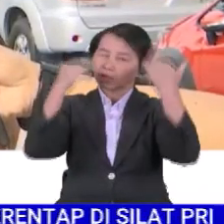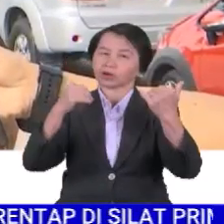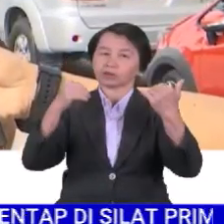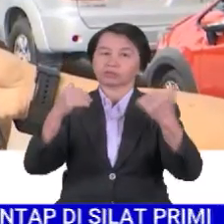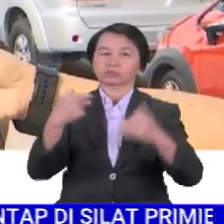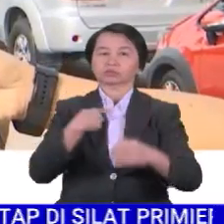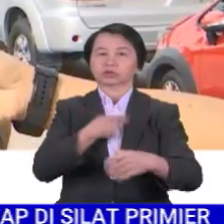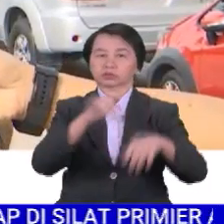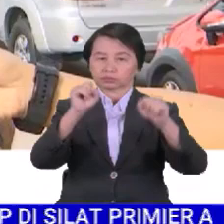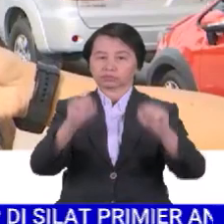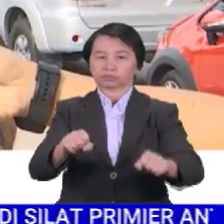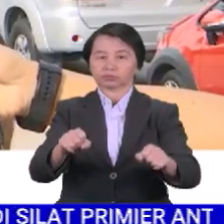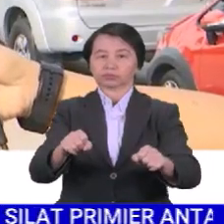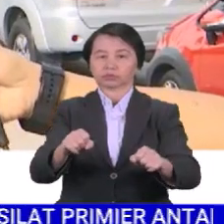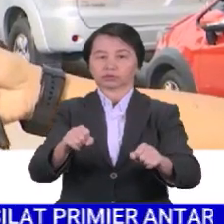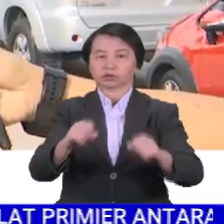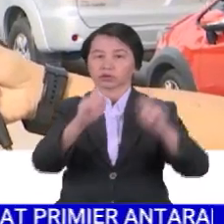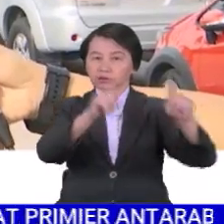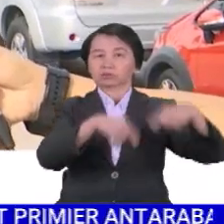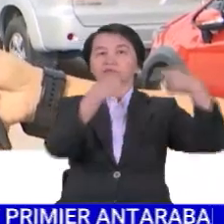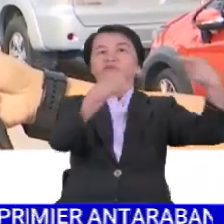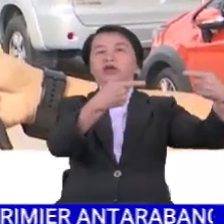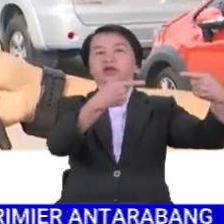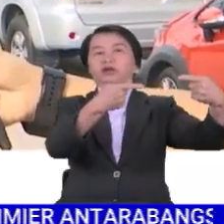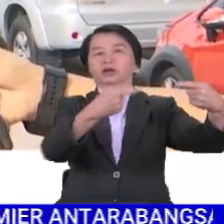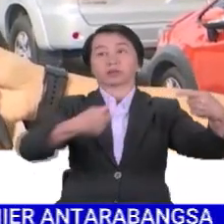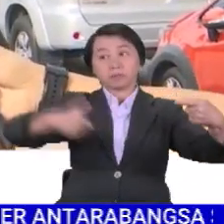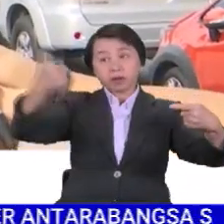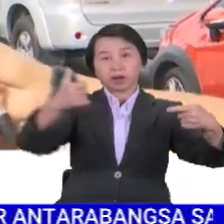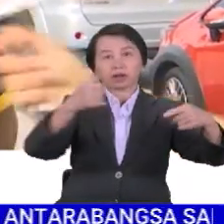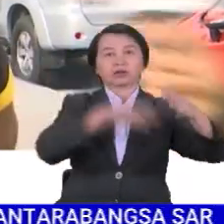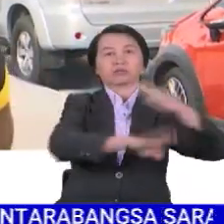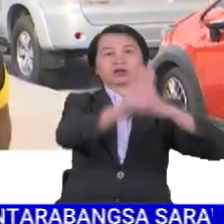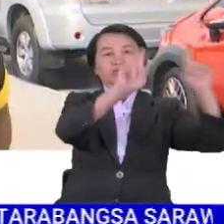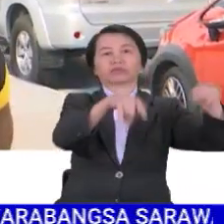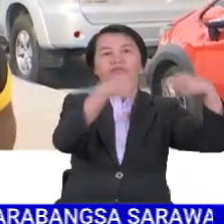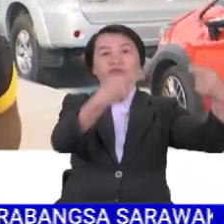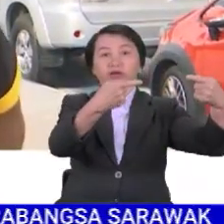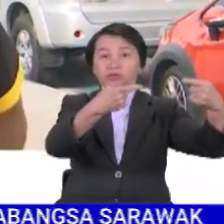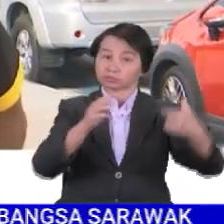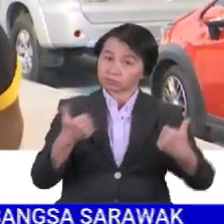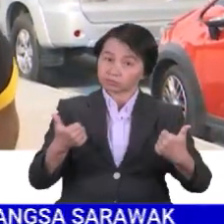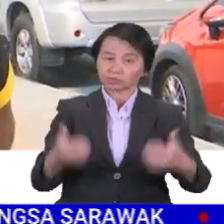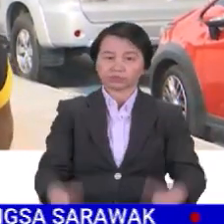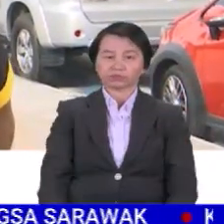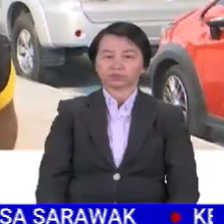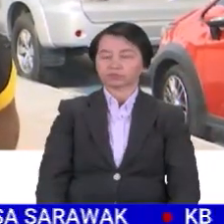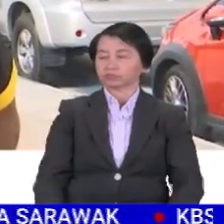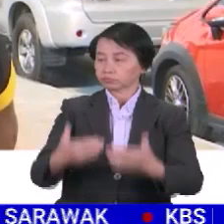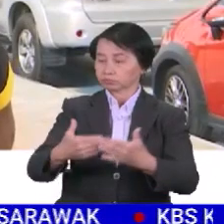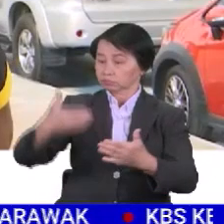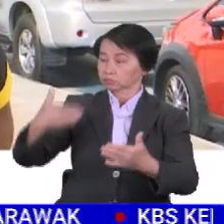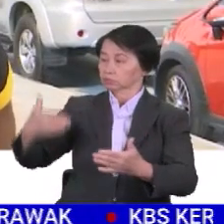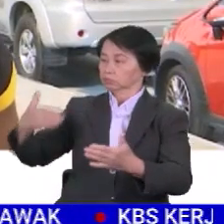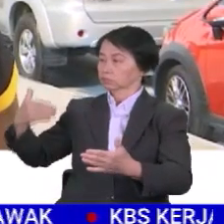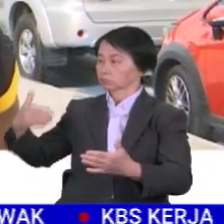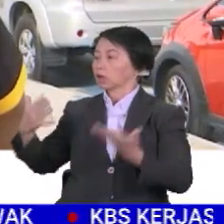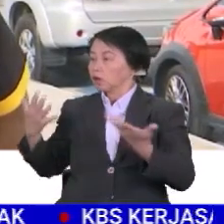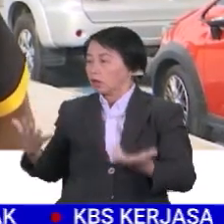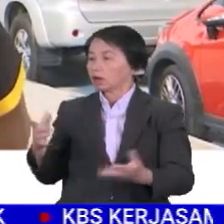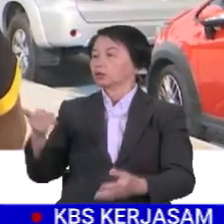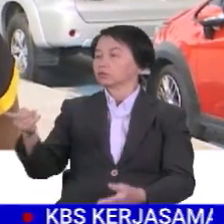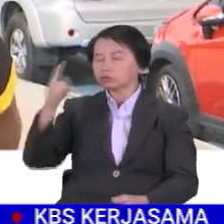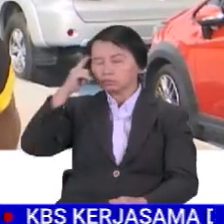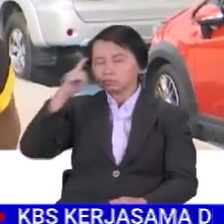boleh pergi ke final nah itu yang kita harapkan lah Oke jadi untuk persembahan sosiologi mungkin